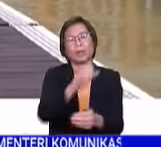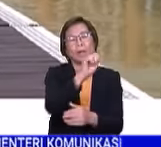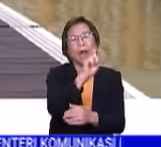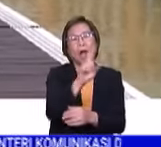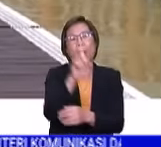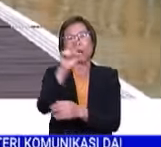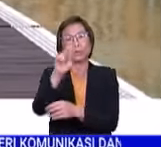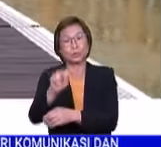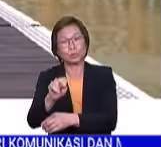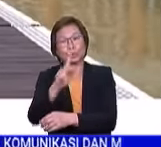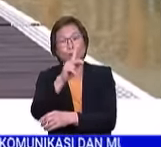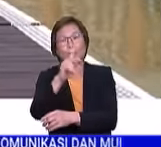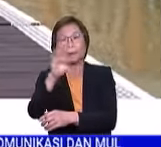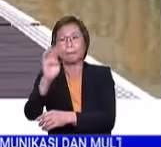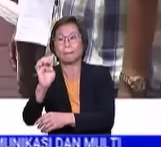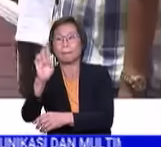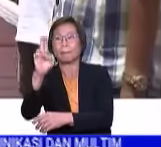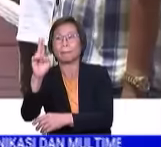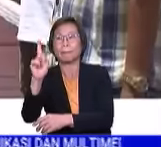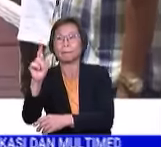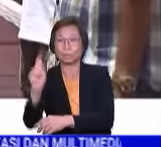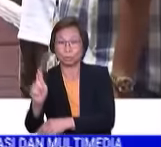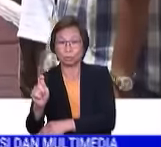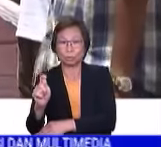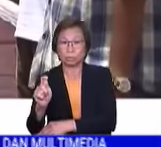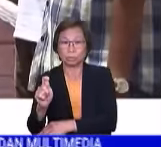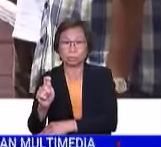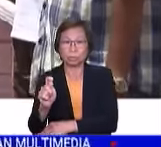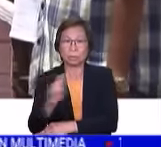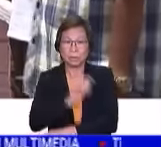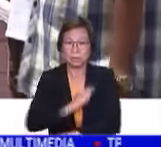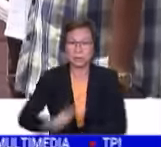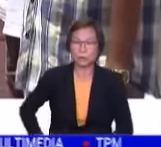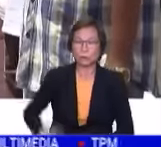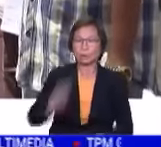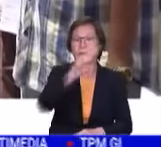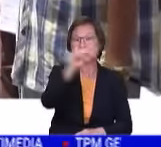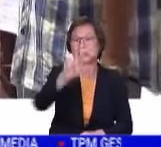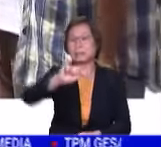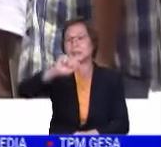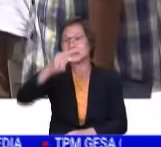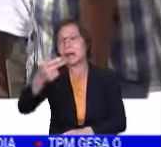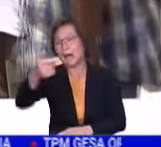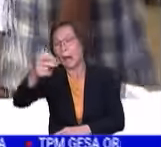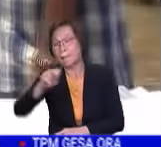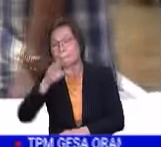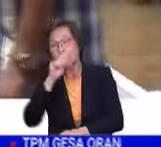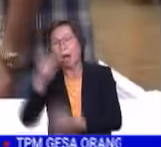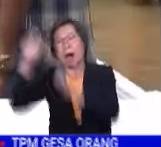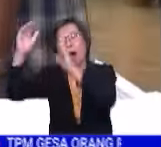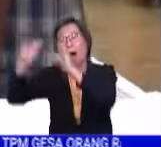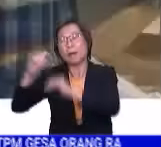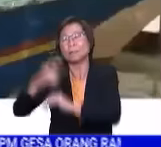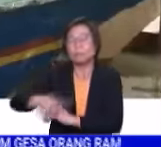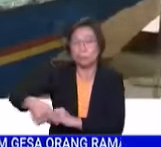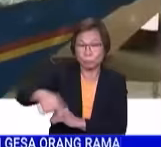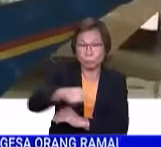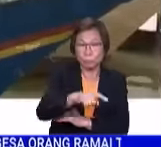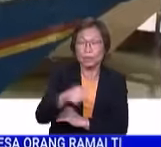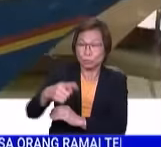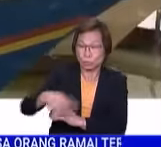Negeri ADUN Kuala Besut Tengku Zaihan Cikgu Abdul Rahman berkata pihaknya berharap pihak berkenaan dapat